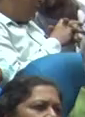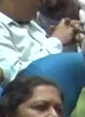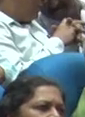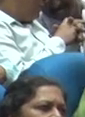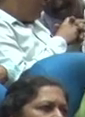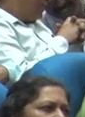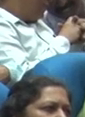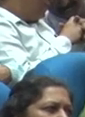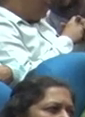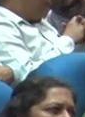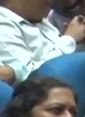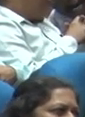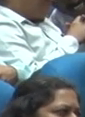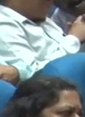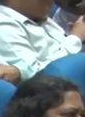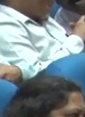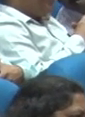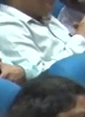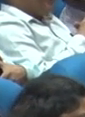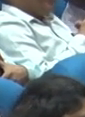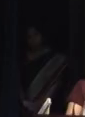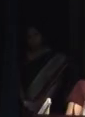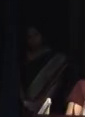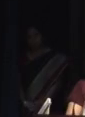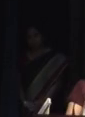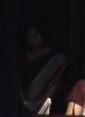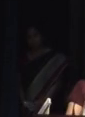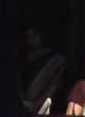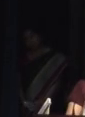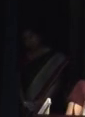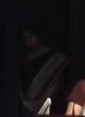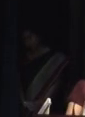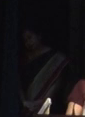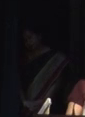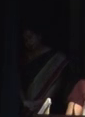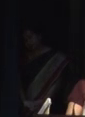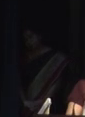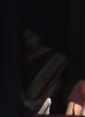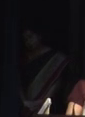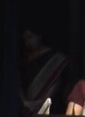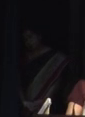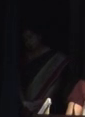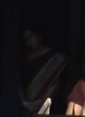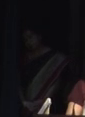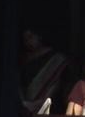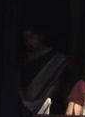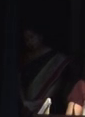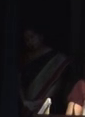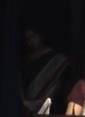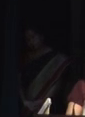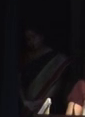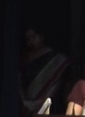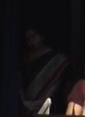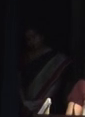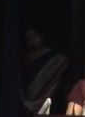शिक्षा सिर्फ एक विषय नहीं बल्कि एक अधिकार है और यह सुनिश्चित करना हमारी जिम्मेदारी है कि यह हर घर, हर